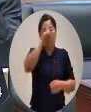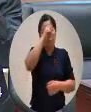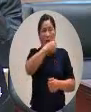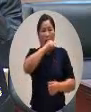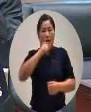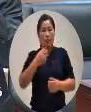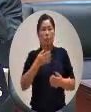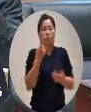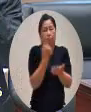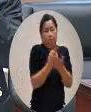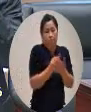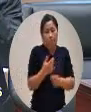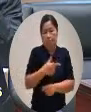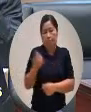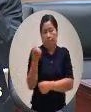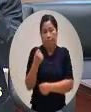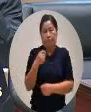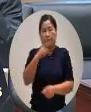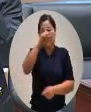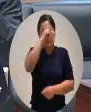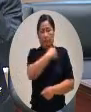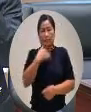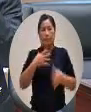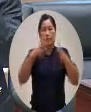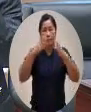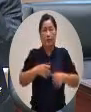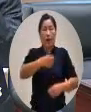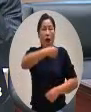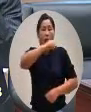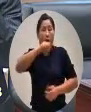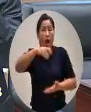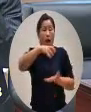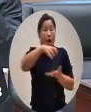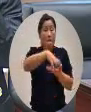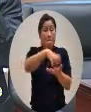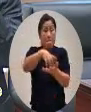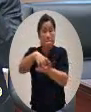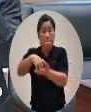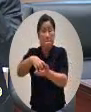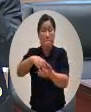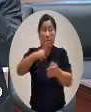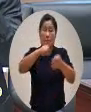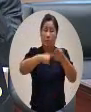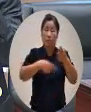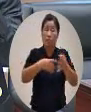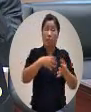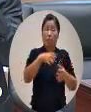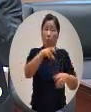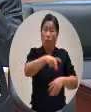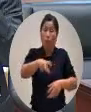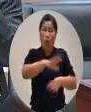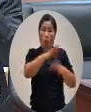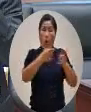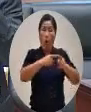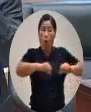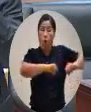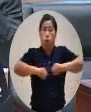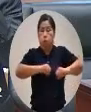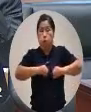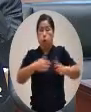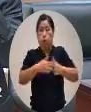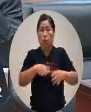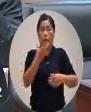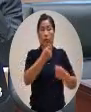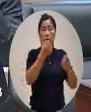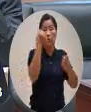設立一個這個台灣辦事處那可是設立台灣辦事處有很多人爭取然後呢包括